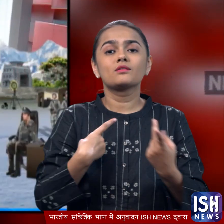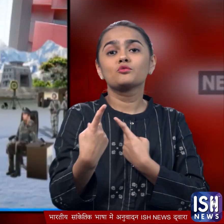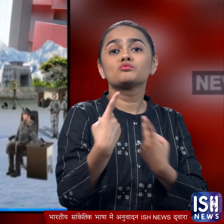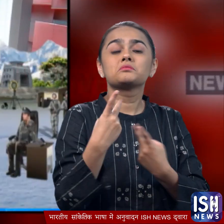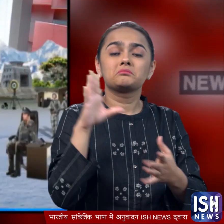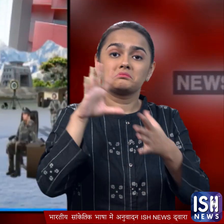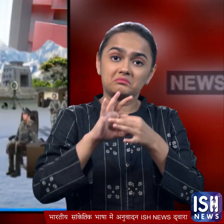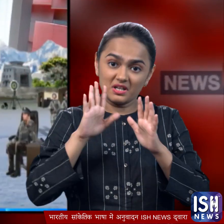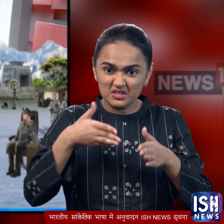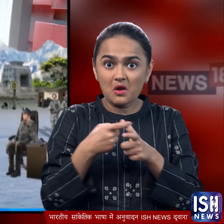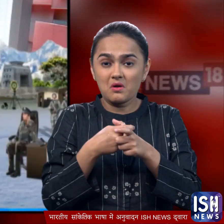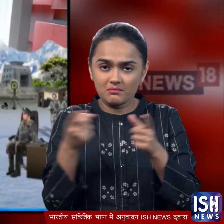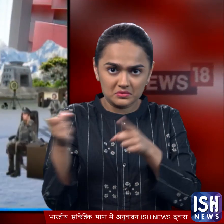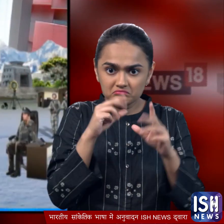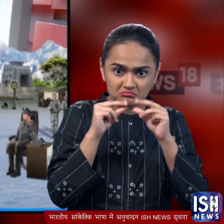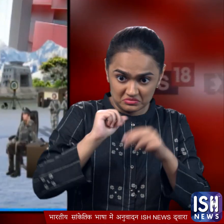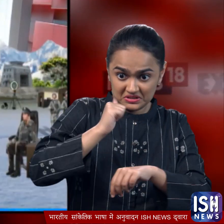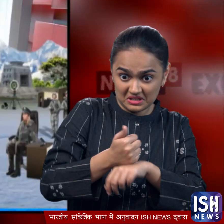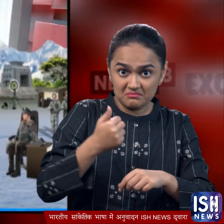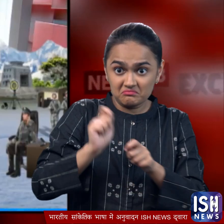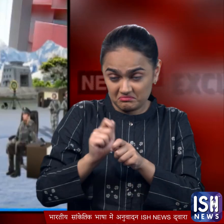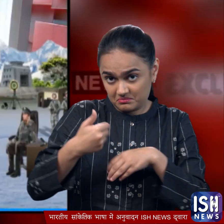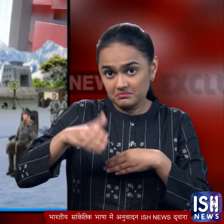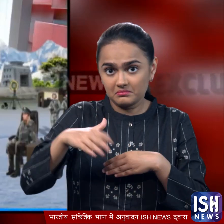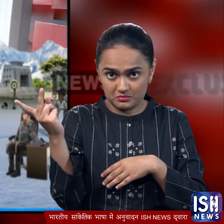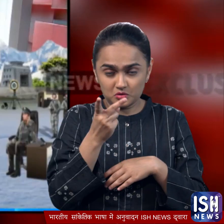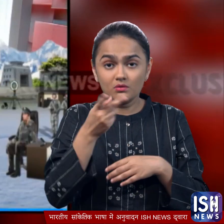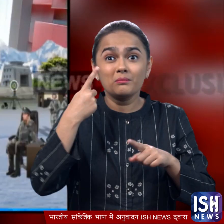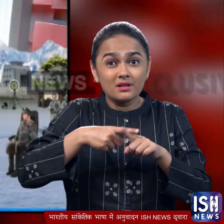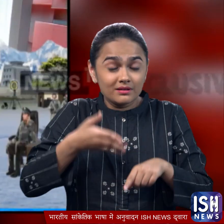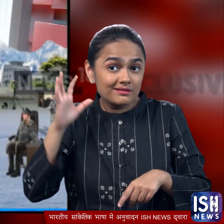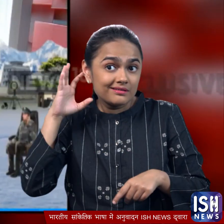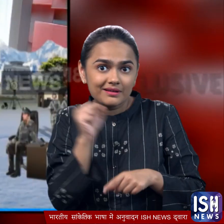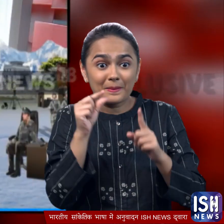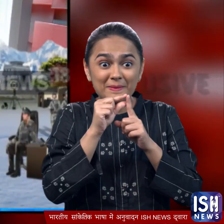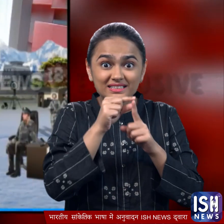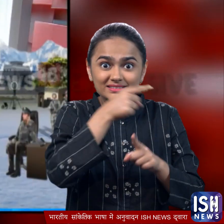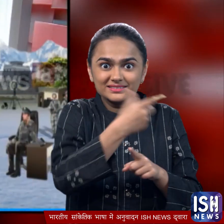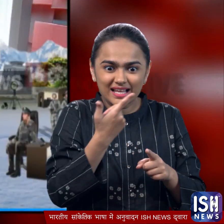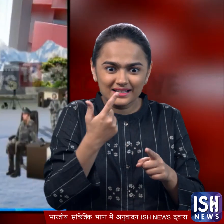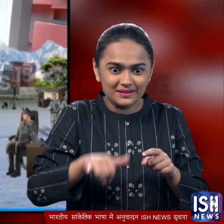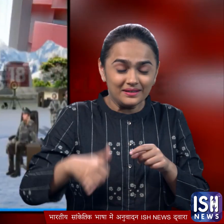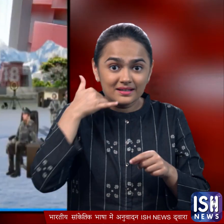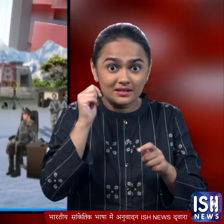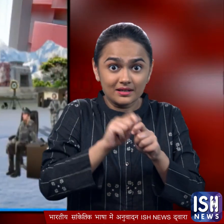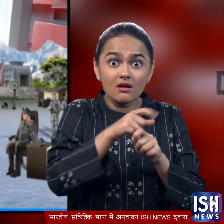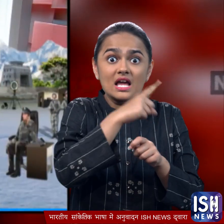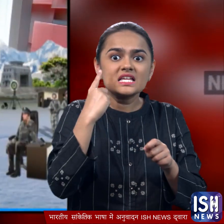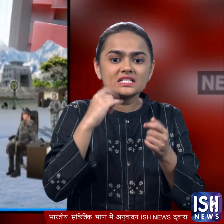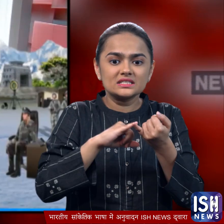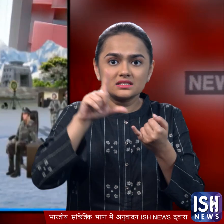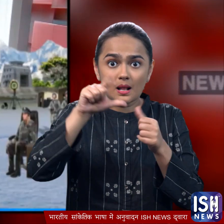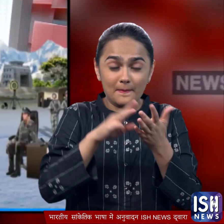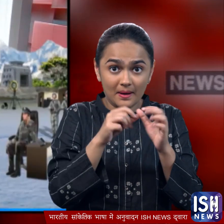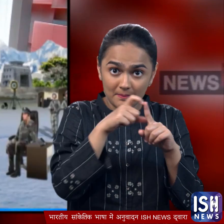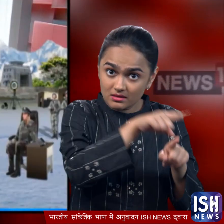इसलिए दोनों देशों की सेनाएं आपस में हॉटलाइन सेवा शुरू करने की तैयारी में है। खबर यह भी है कि पाकिस्तान में इस हॉटलाइन का सेटअप इस्लामाबाद